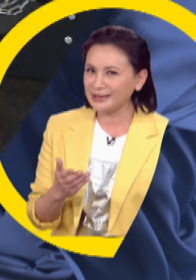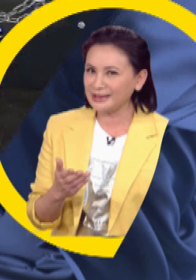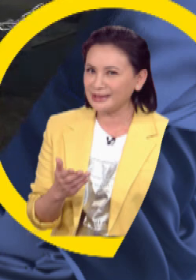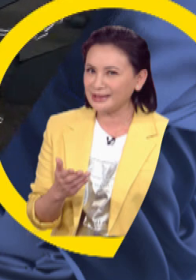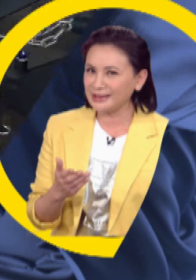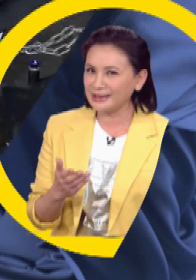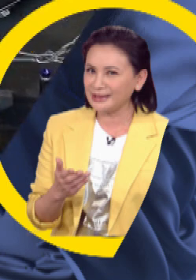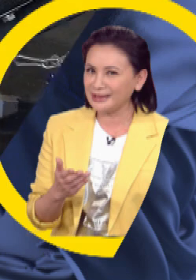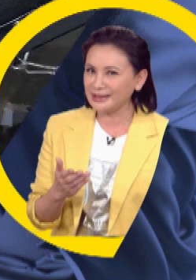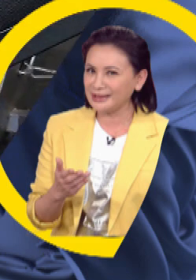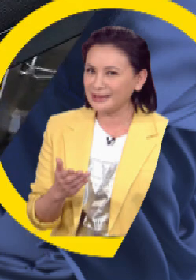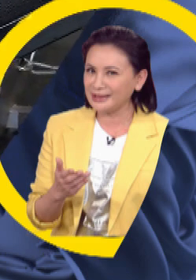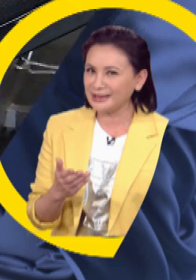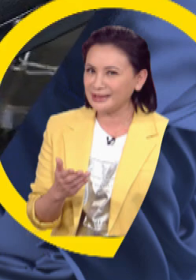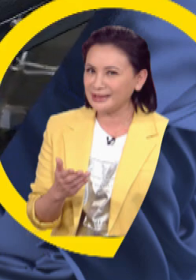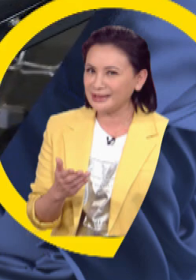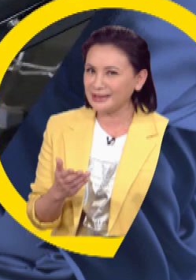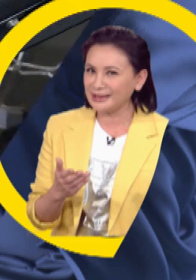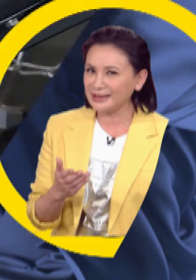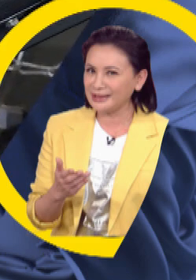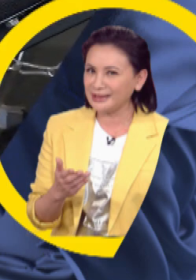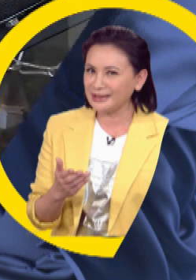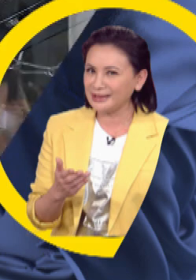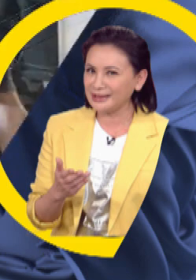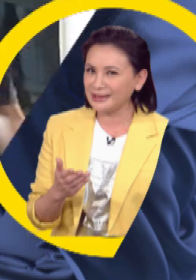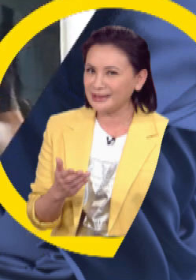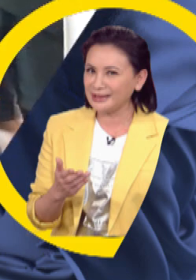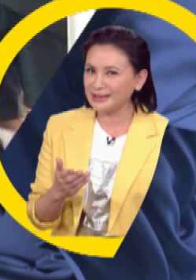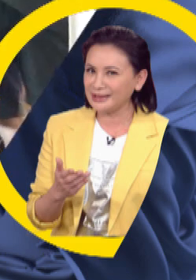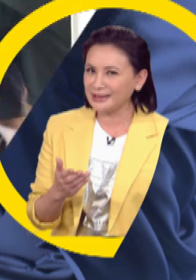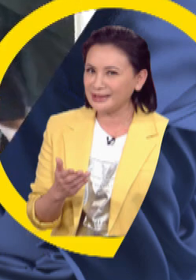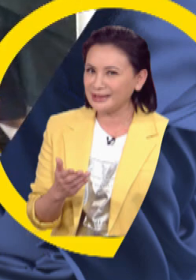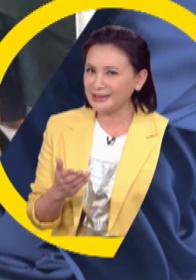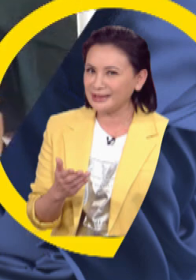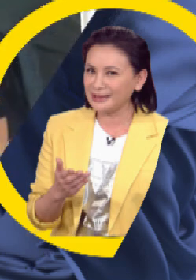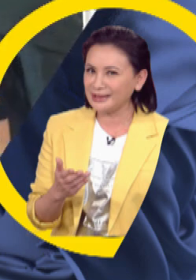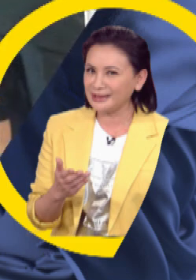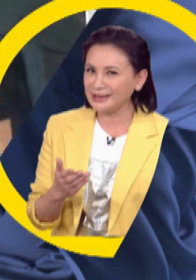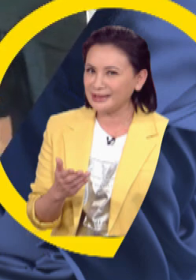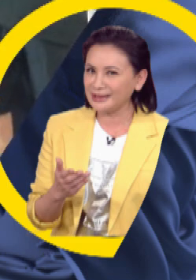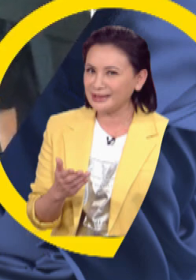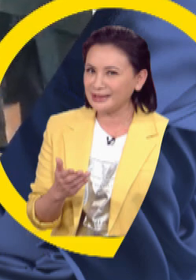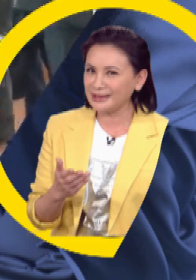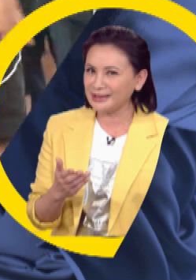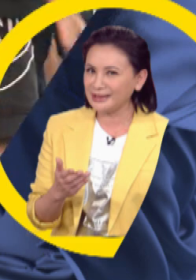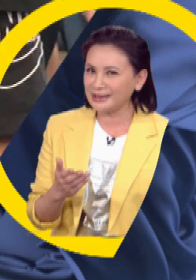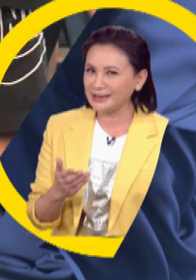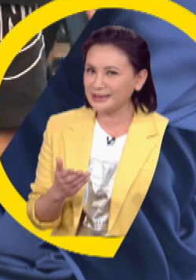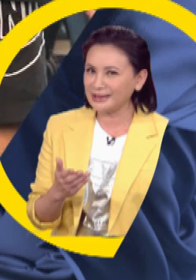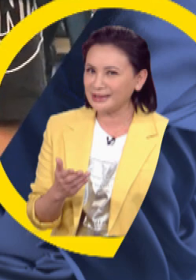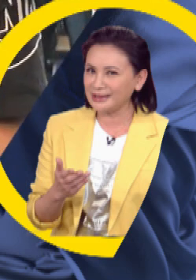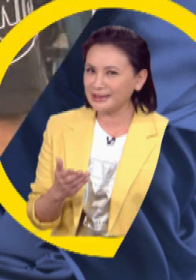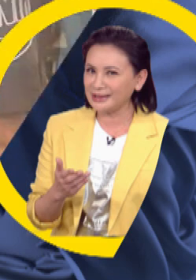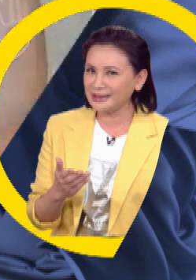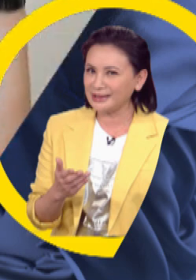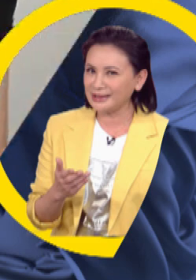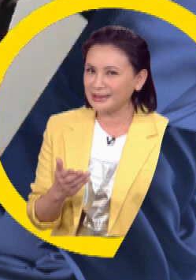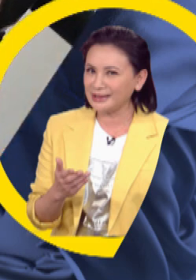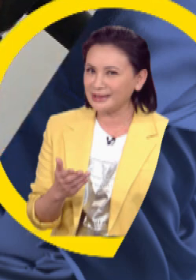的企业教育训练，然后一共有14000小时，两岸一共超过13万人次上过我的课。